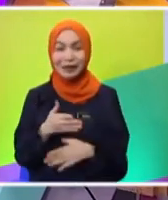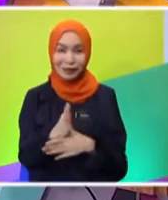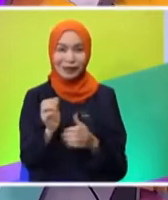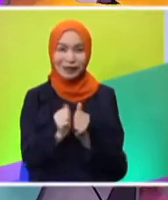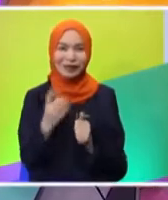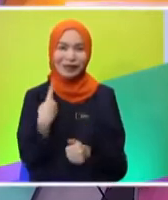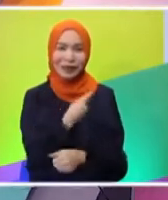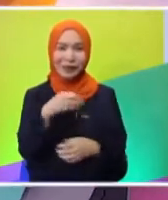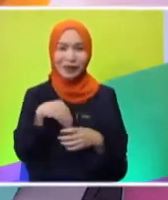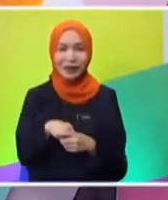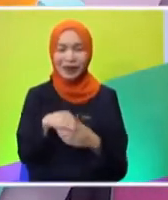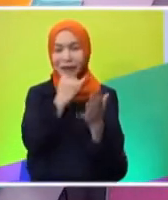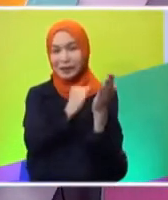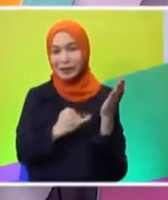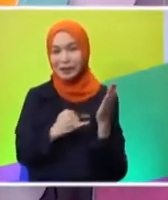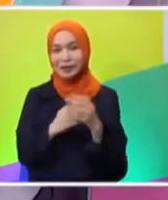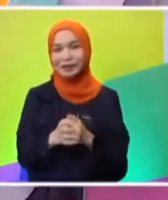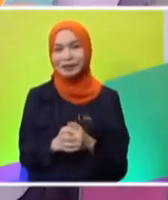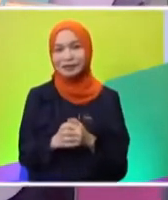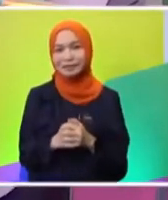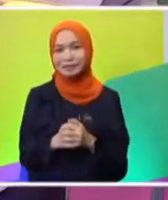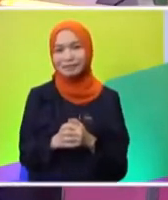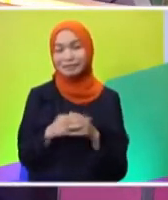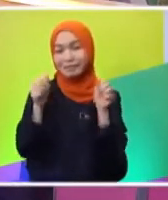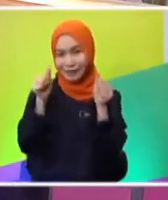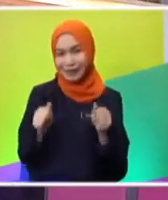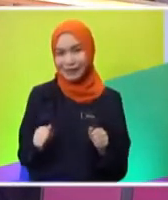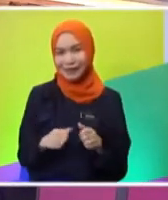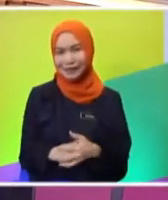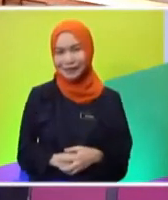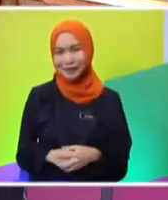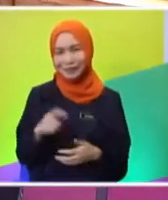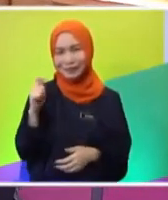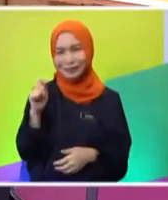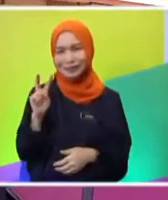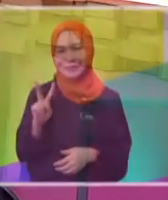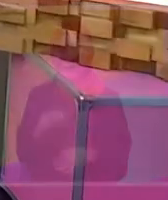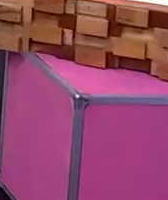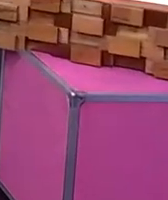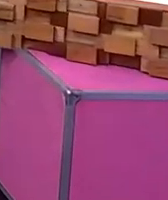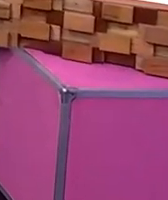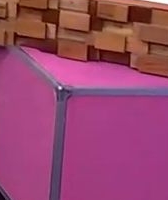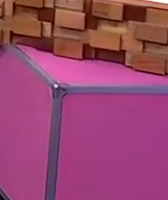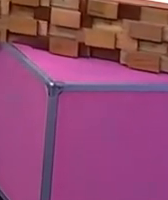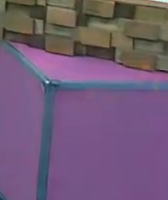kami dalam pendidikan Sri bisul ini tuh tetapi arca titik-titik cpm